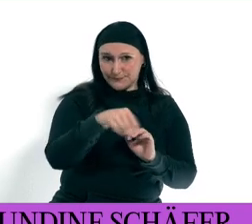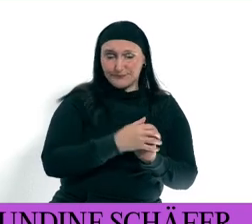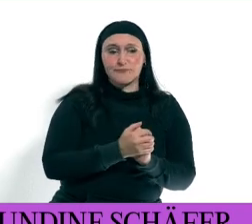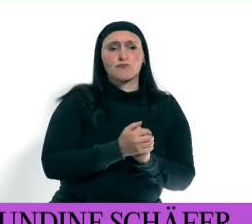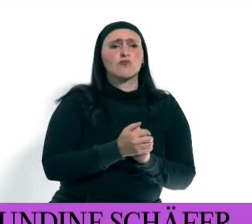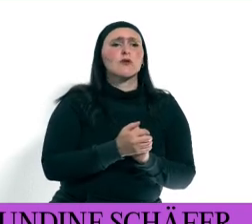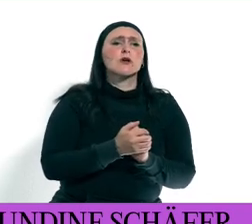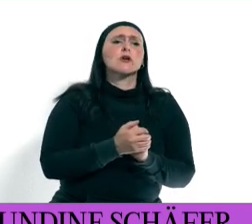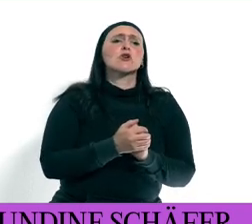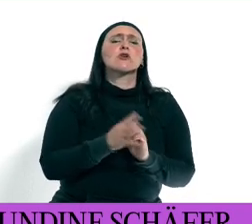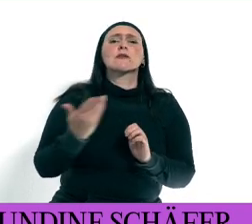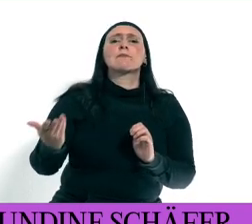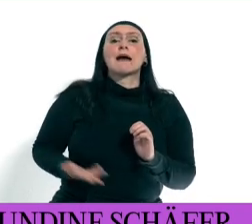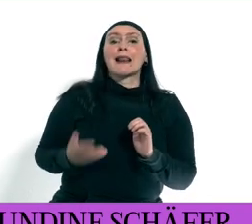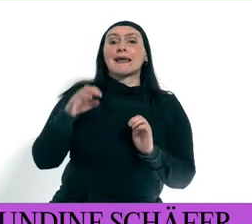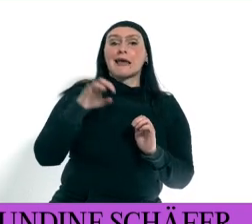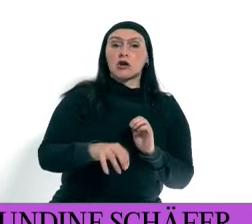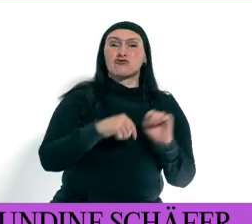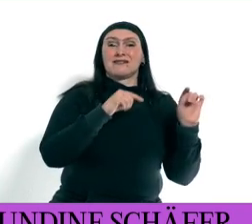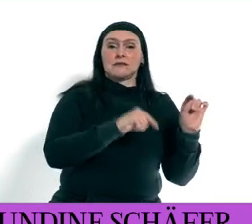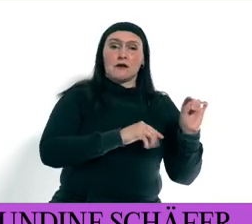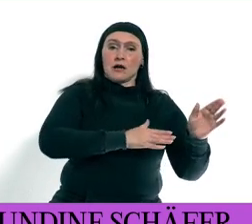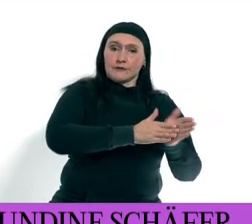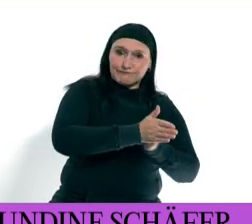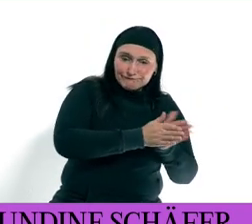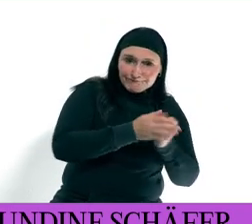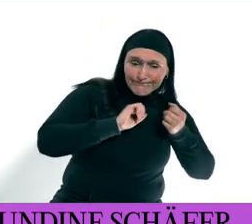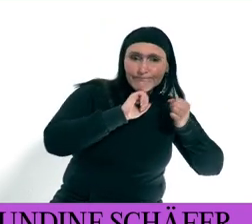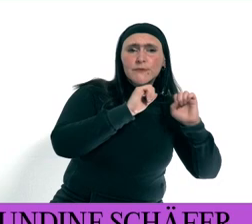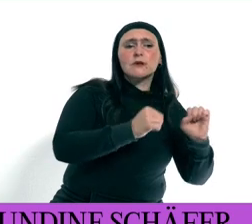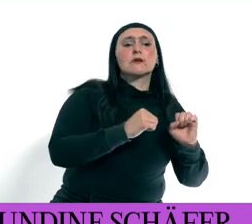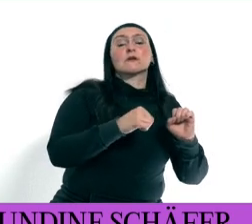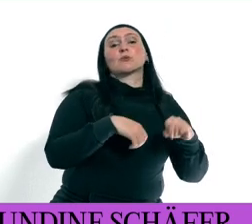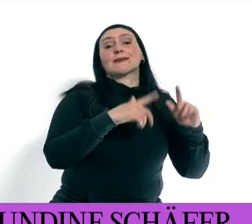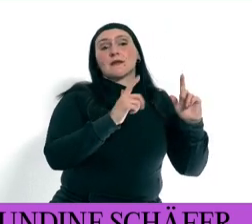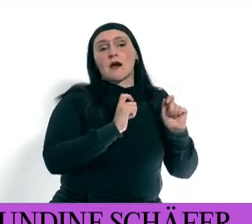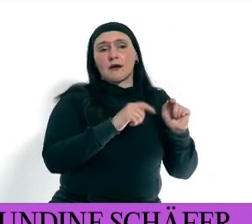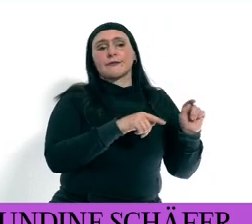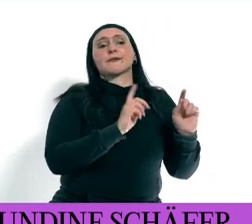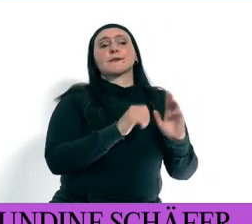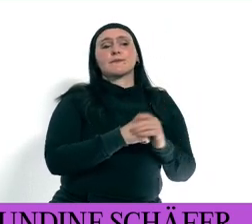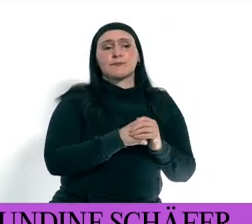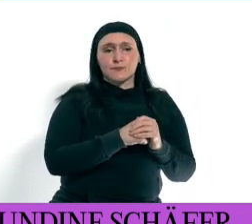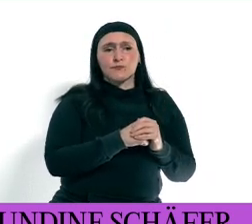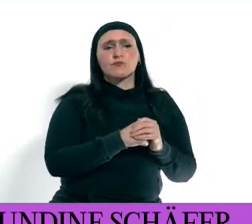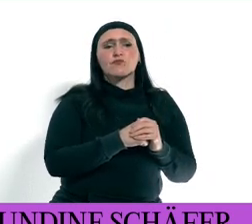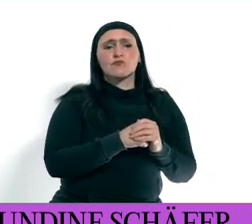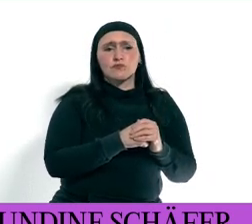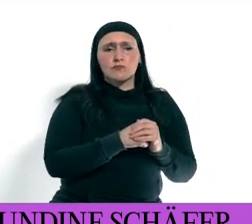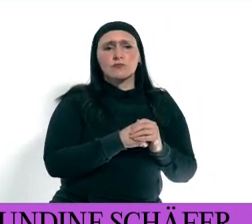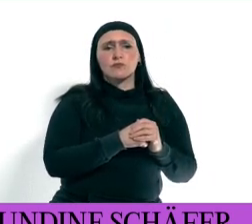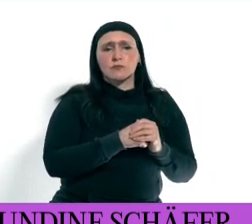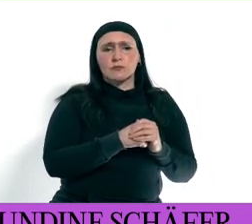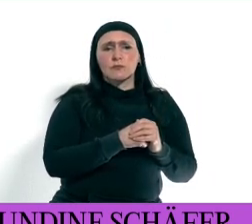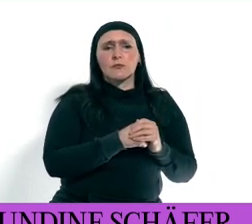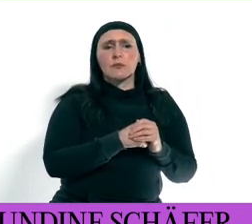Und wir sahen sehr viel von dieser Energie in der Kunstszene.